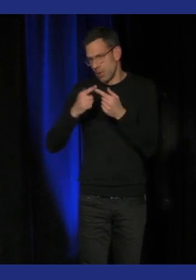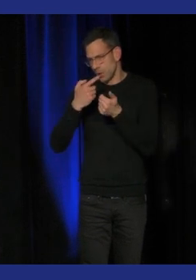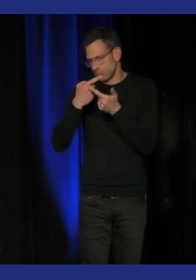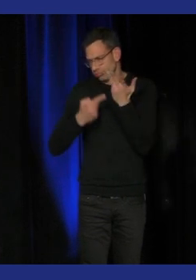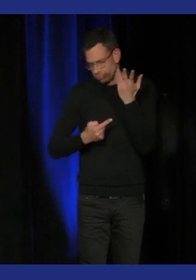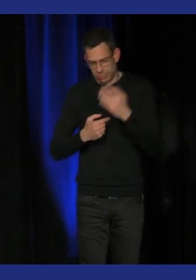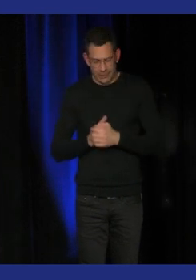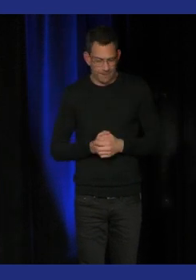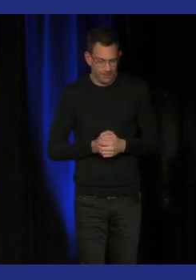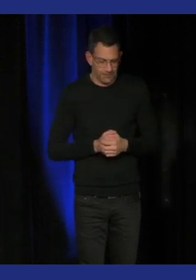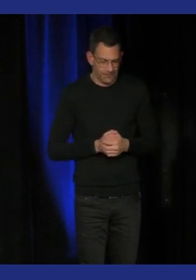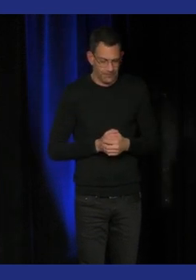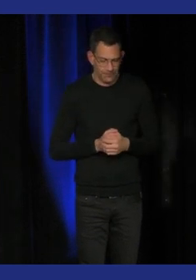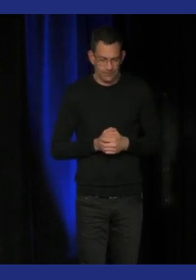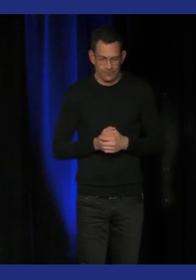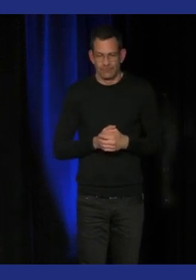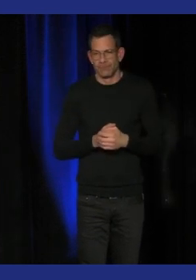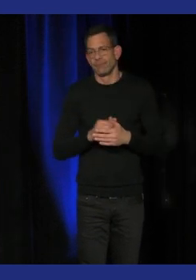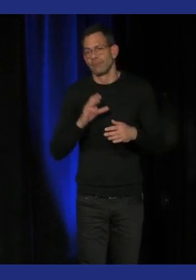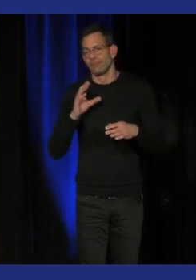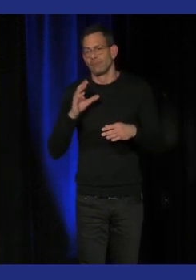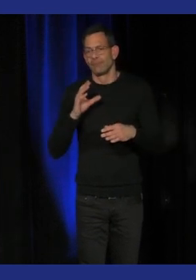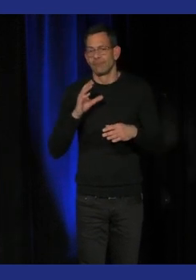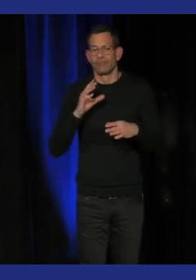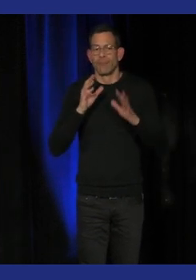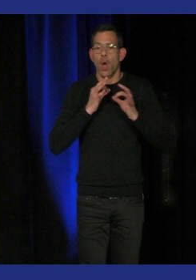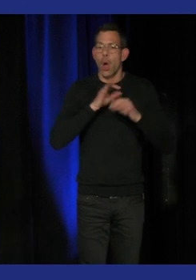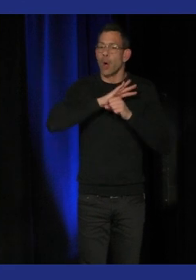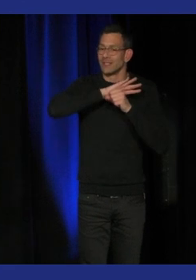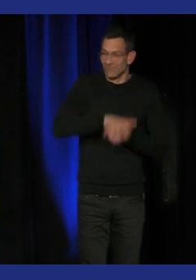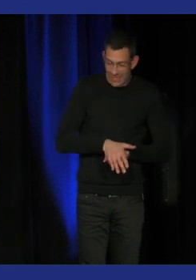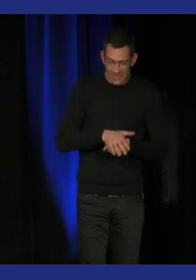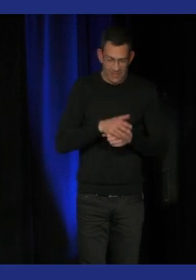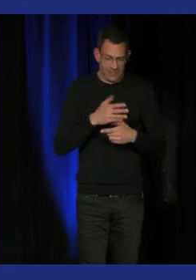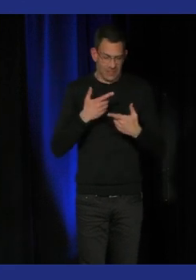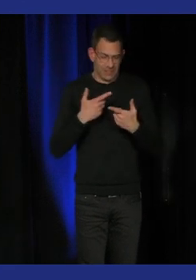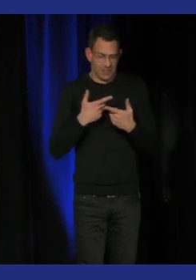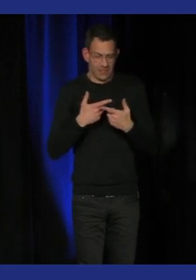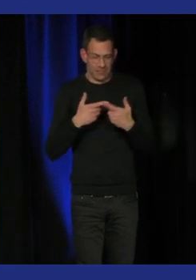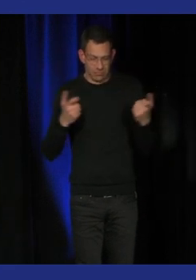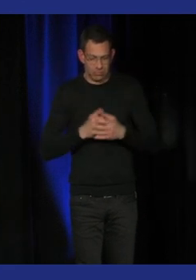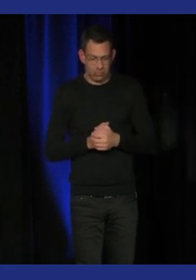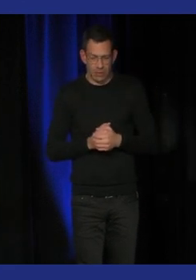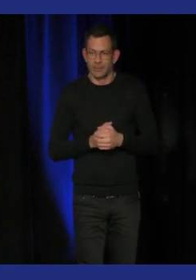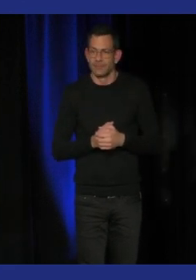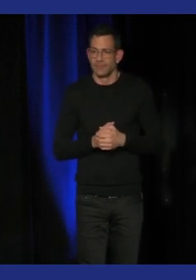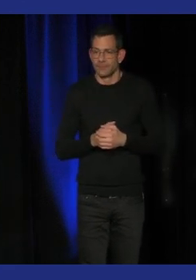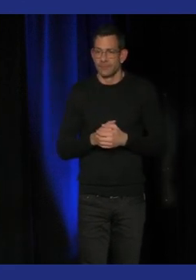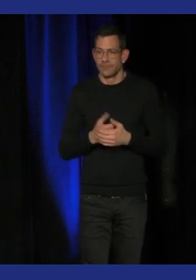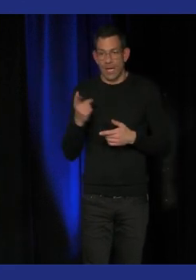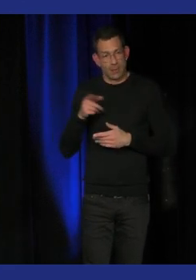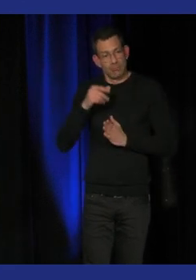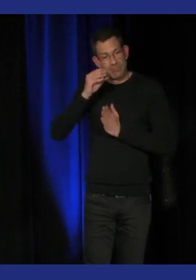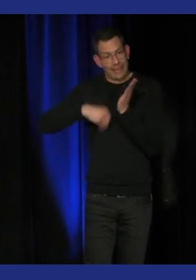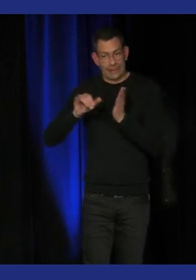d'enjeux anti-validistes, souvent d'un point de vue, enfin, d'un point de vue situé, puisque c'est des militantes en situation de handicap qui